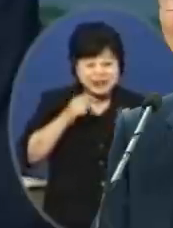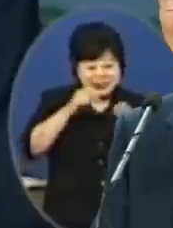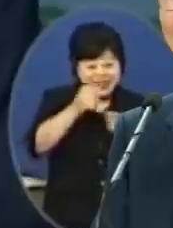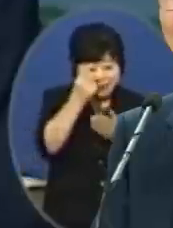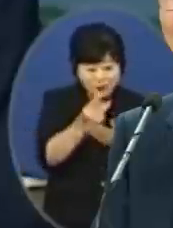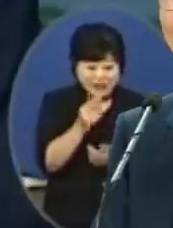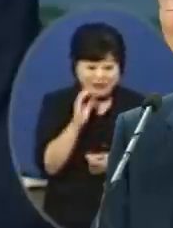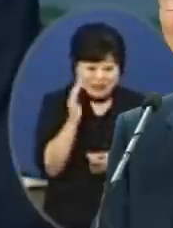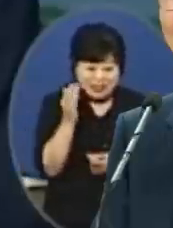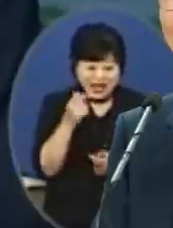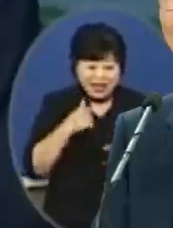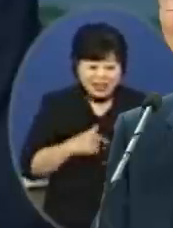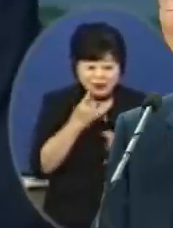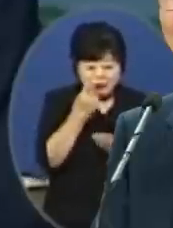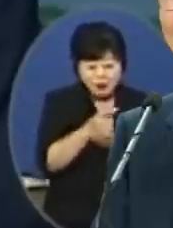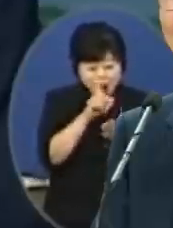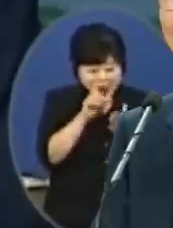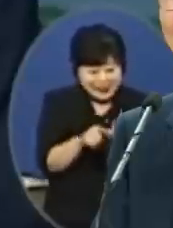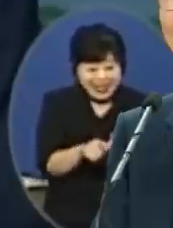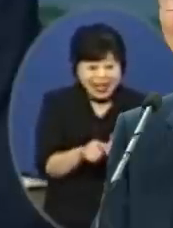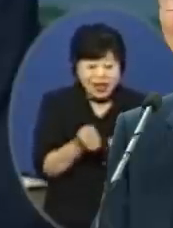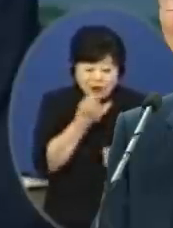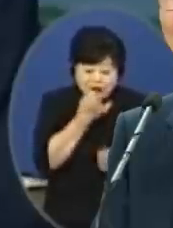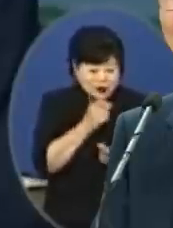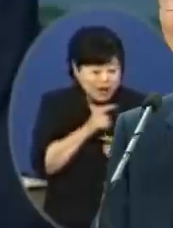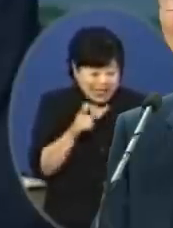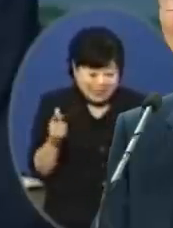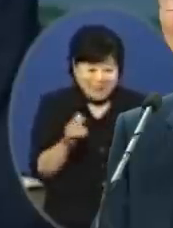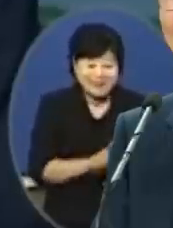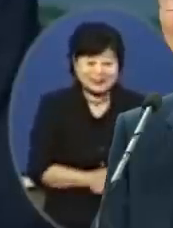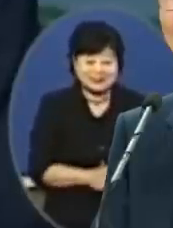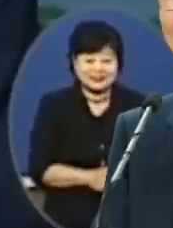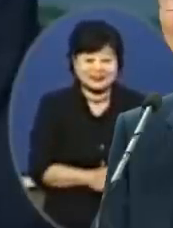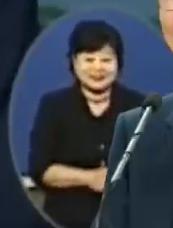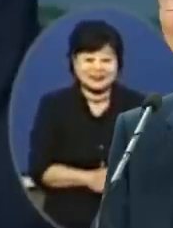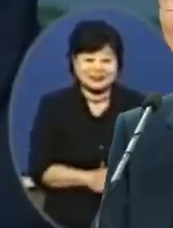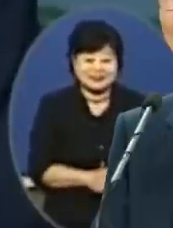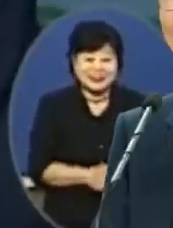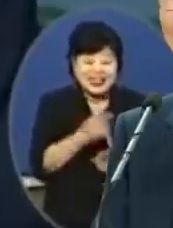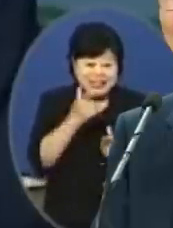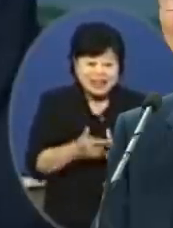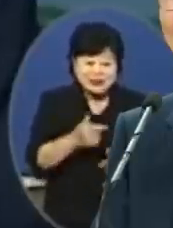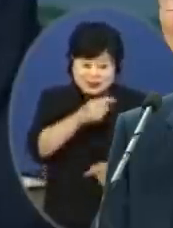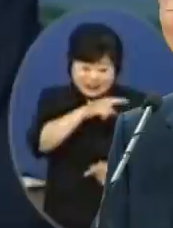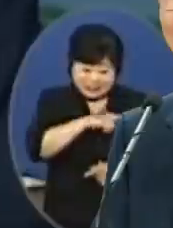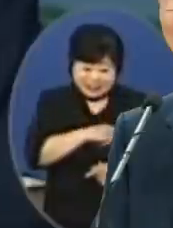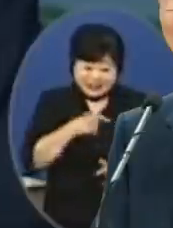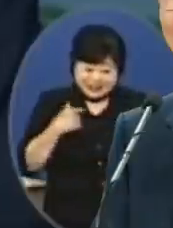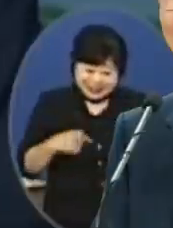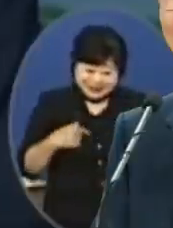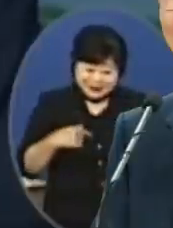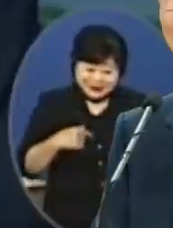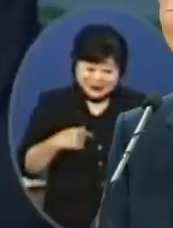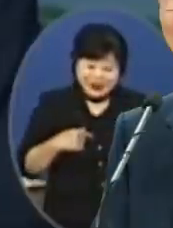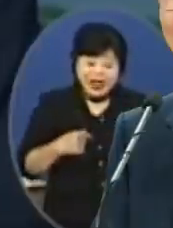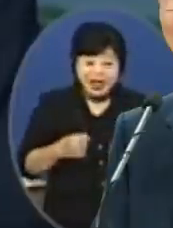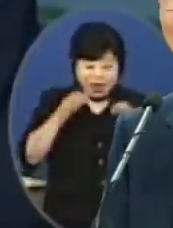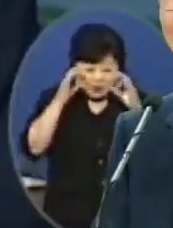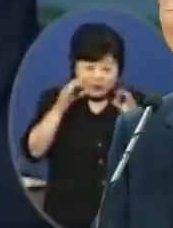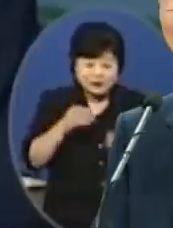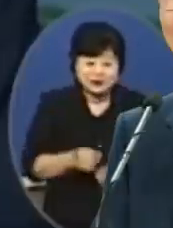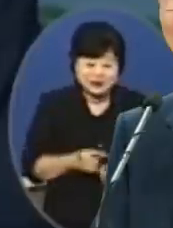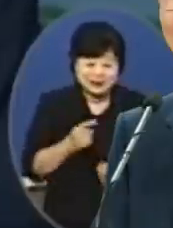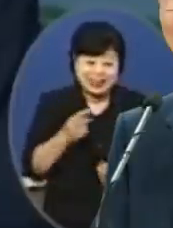다가오는 것입니다. 기쁨이 올 때 내가 웃겠다는 말을 하면 안 되는 것입니다. 우리 다 같이 한번 예수 이름으로 기뻐해 보십시다.